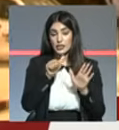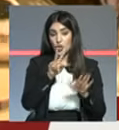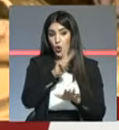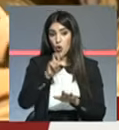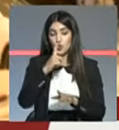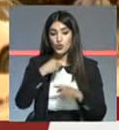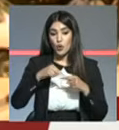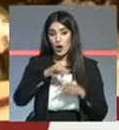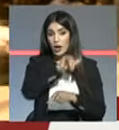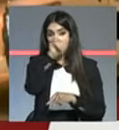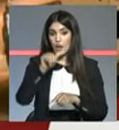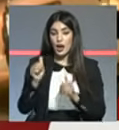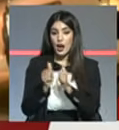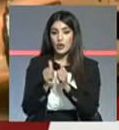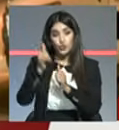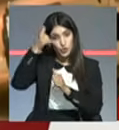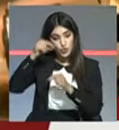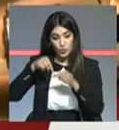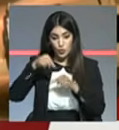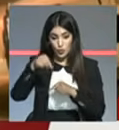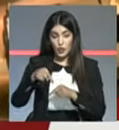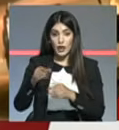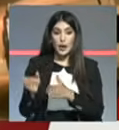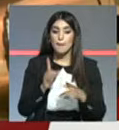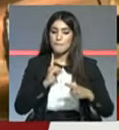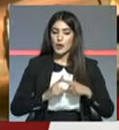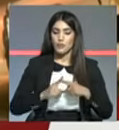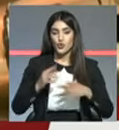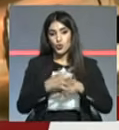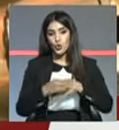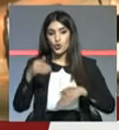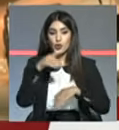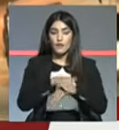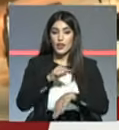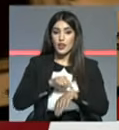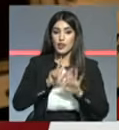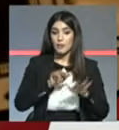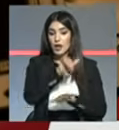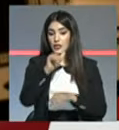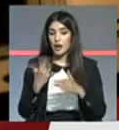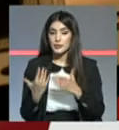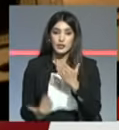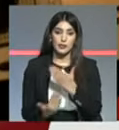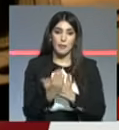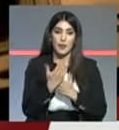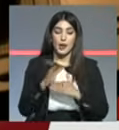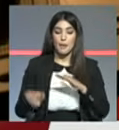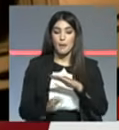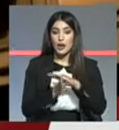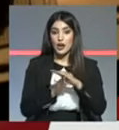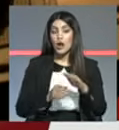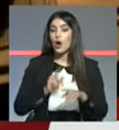جوان المنقضي حتى الحادي عشر مجهوله الحالي صار منعش ولا نبتدا ان الثامنه مساءا الى الساعه الخامسه صباحا من اليوم